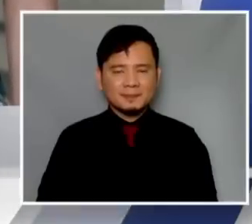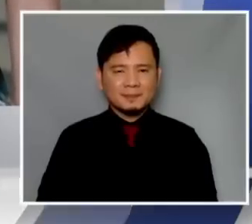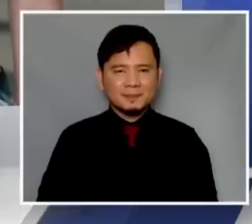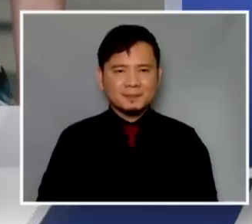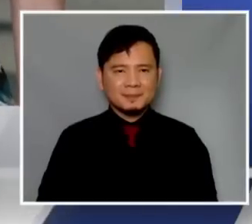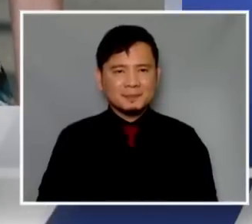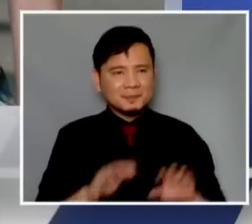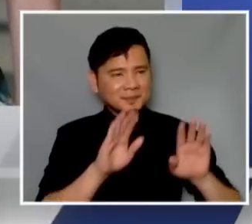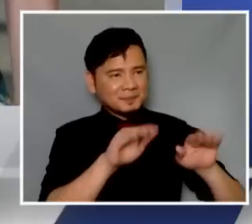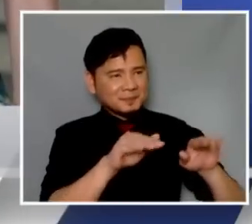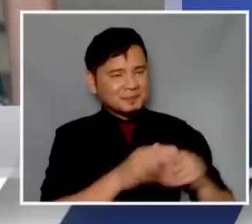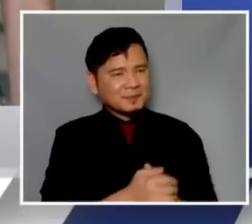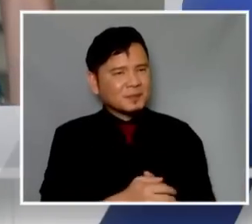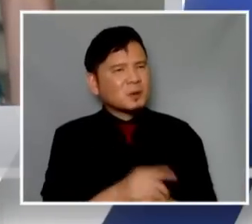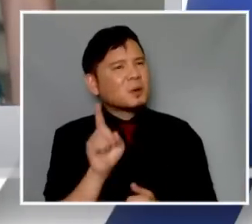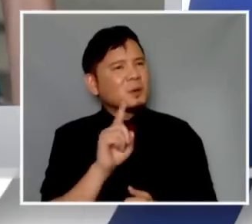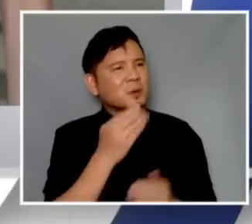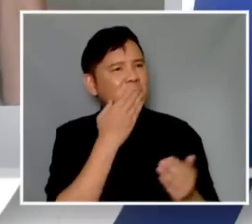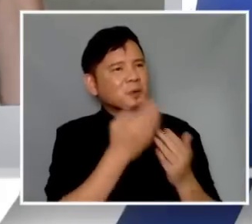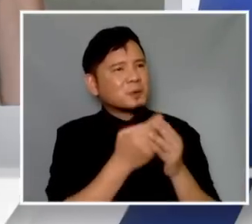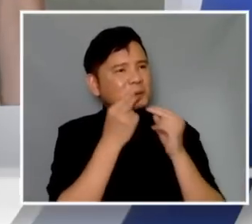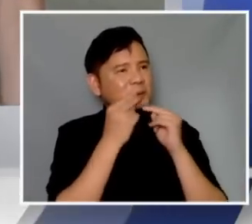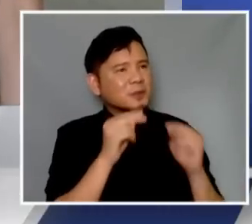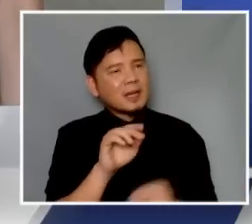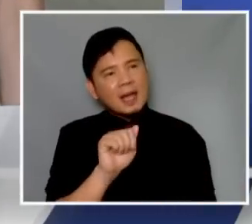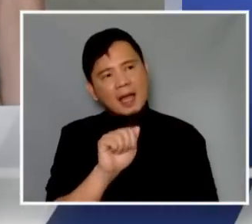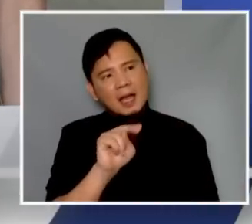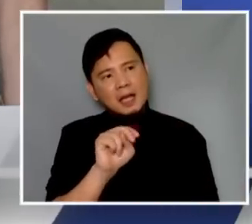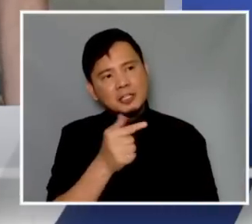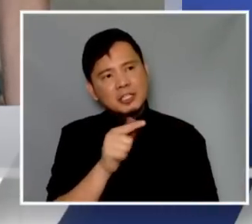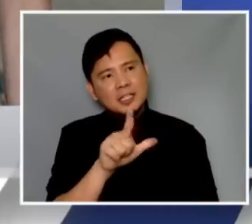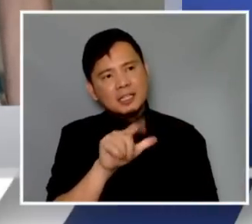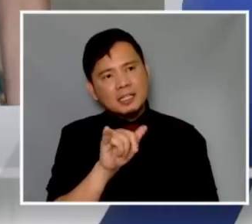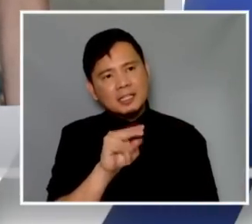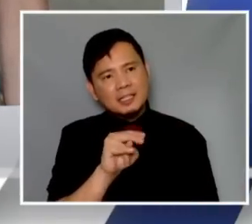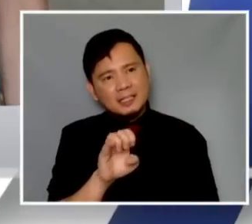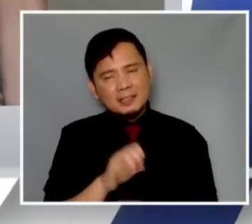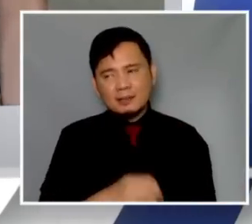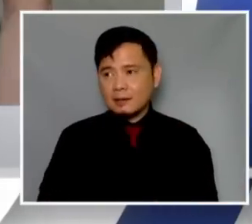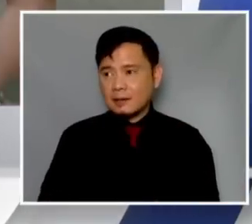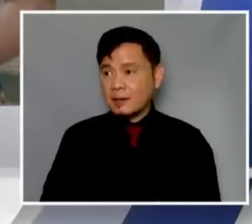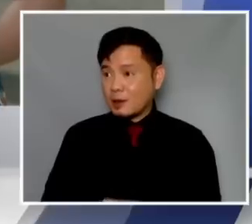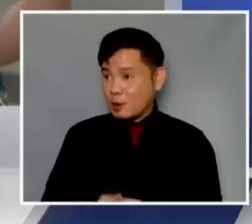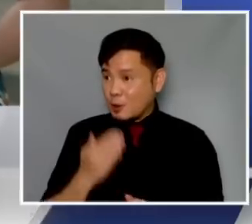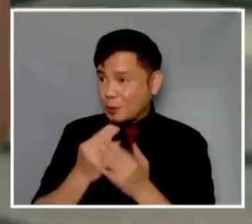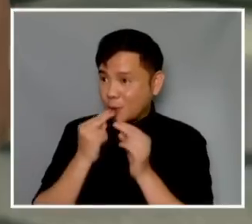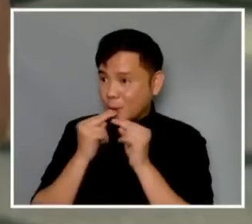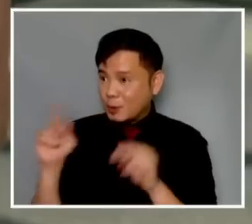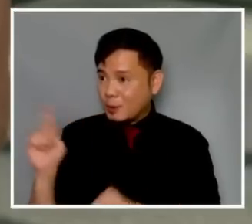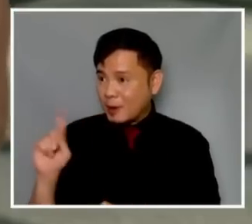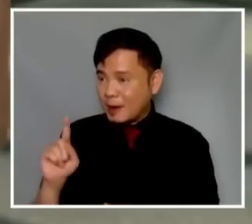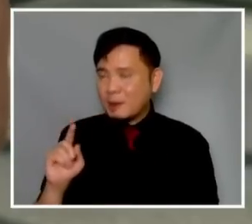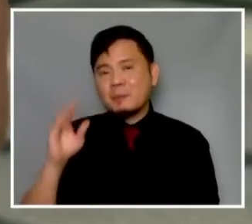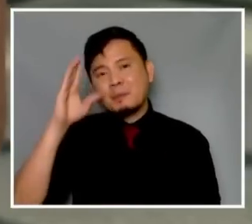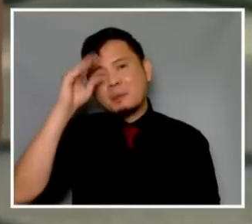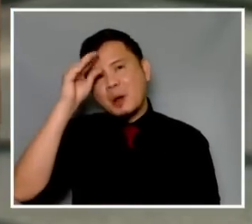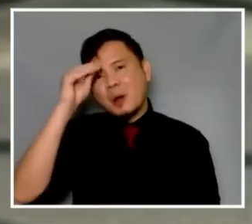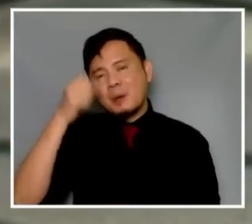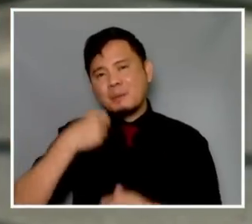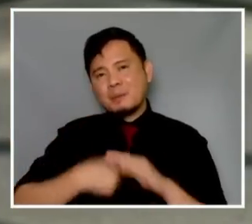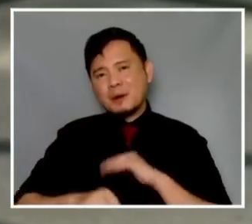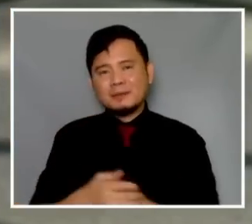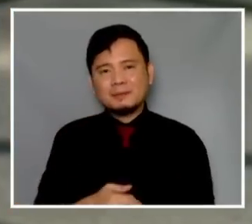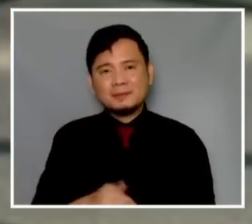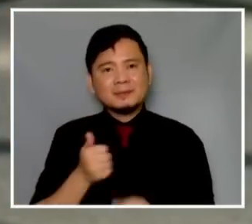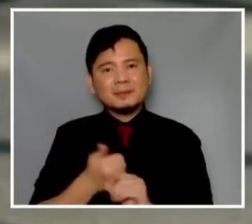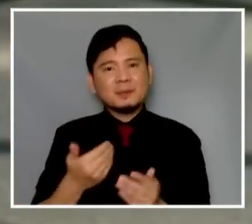Gretchen, anong good news kay Angeline Quinto? Ate B, ang good news ay, it's a boy! Isa ng ganap na mommy si Angeline Quinto